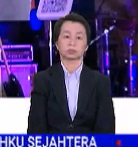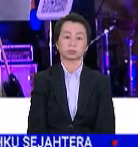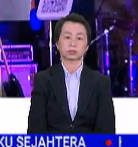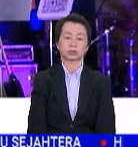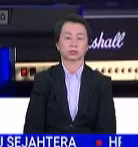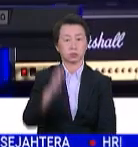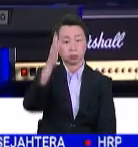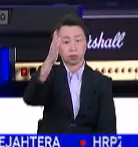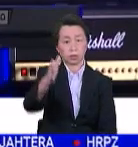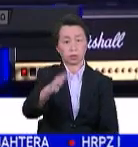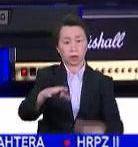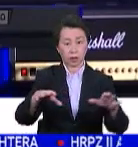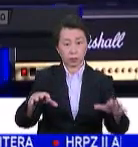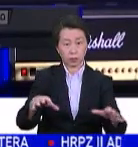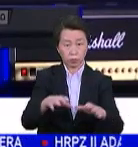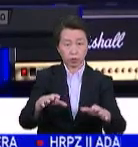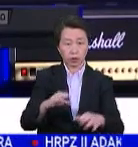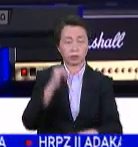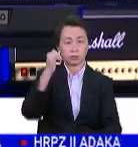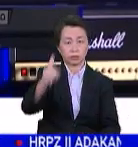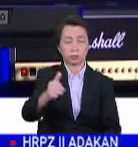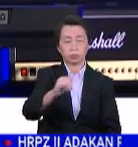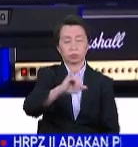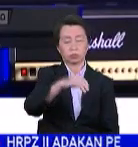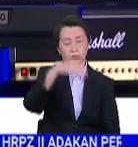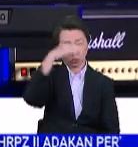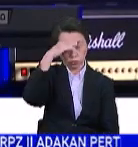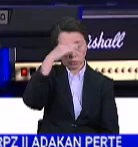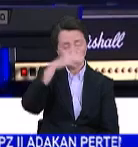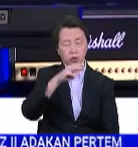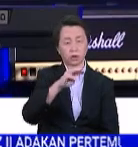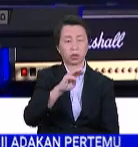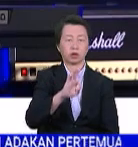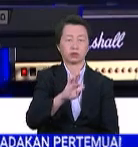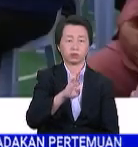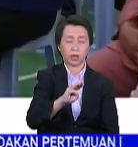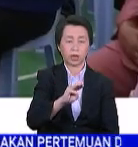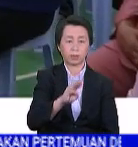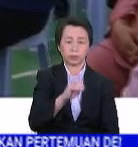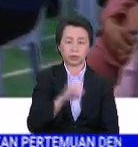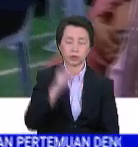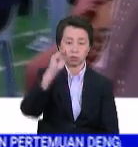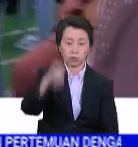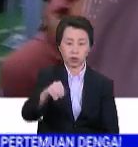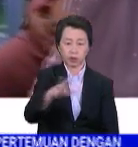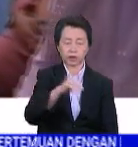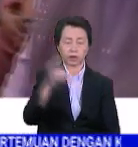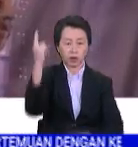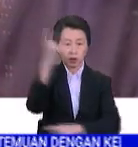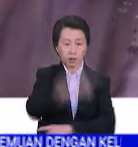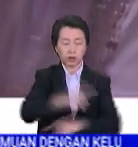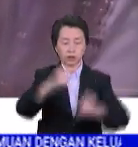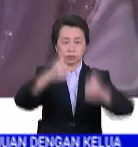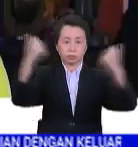Antara yang bakal dilaksanakan adalah Jelajah Johor FM di Muar, program Semarak Ramadan dan Hari Raya.